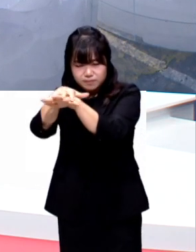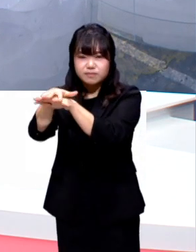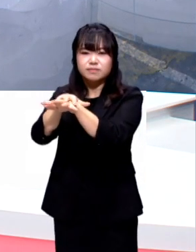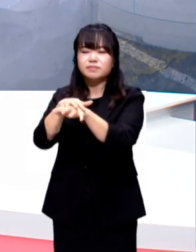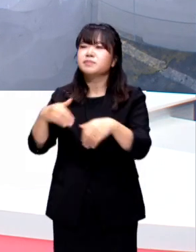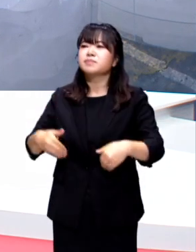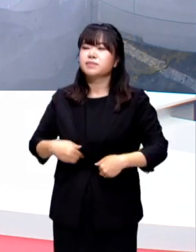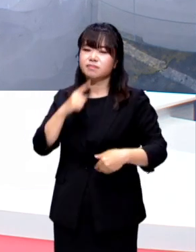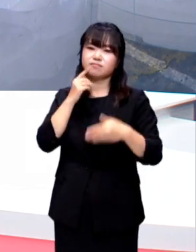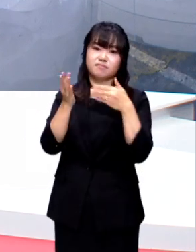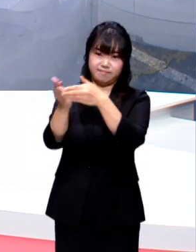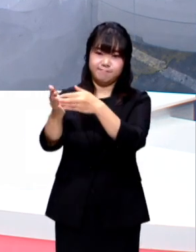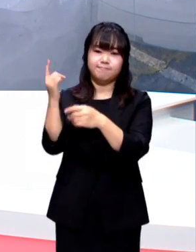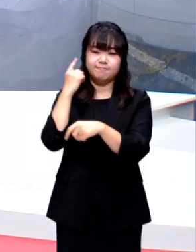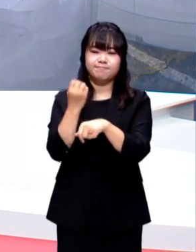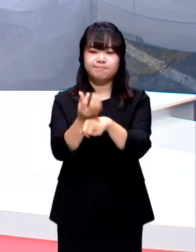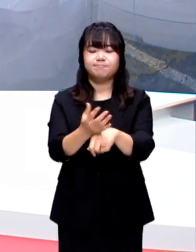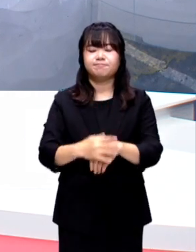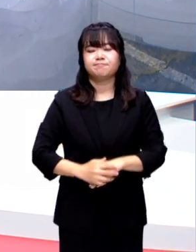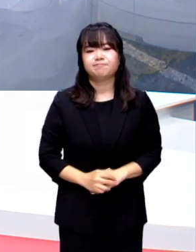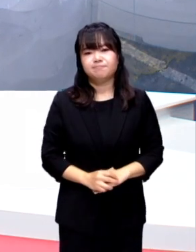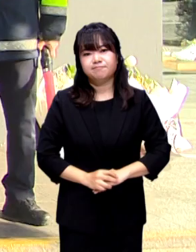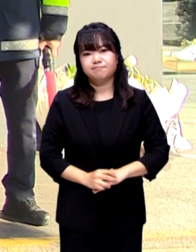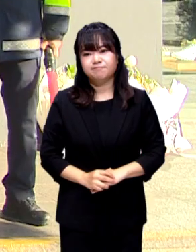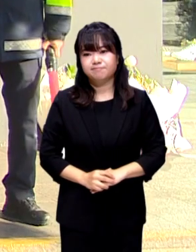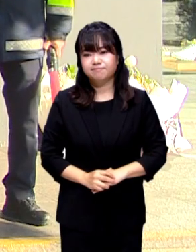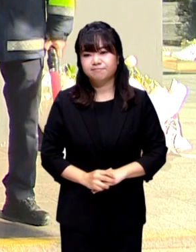서울시의회에서 발의됐습니다. 김대우 기자입니다.